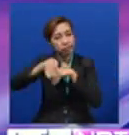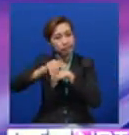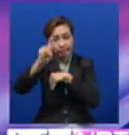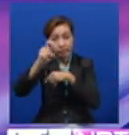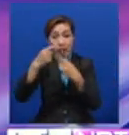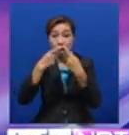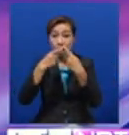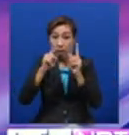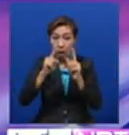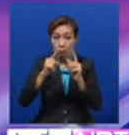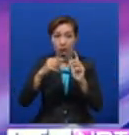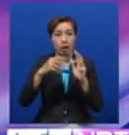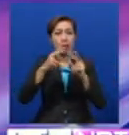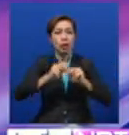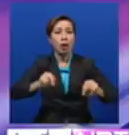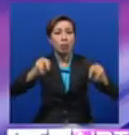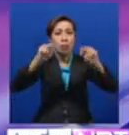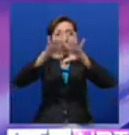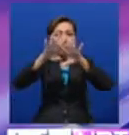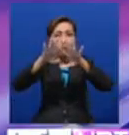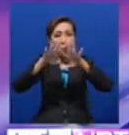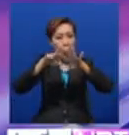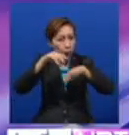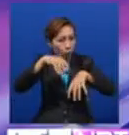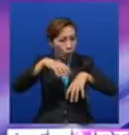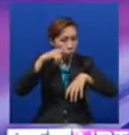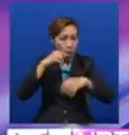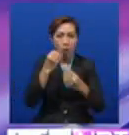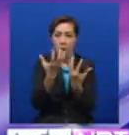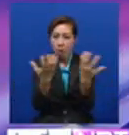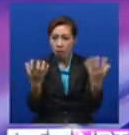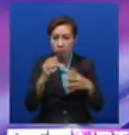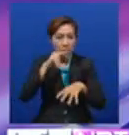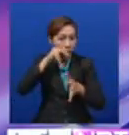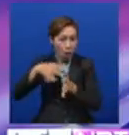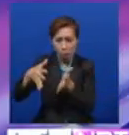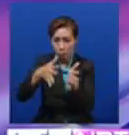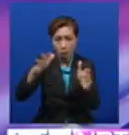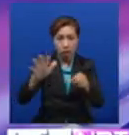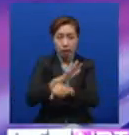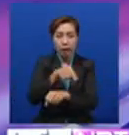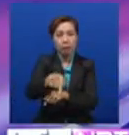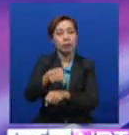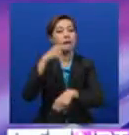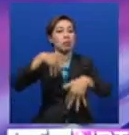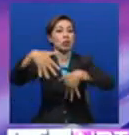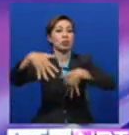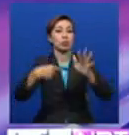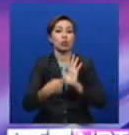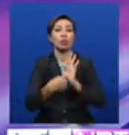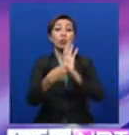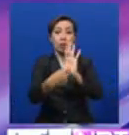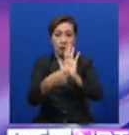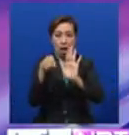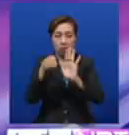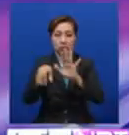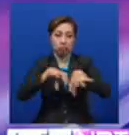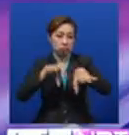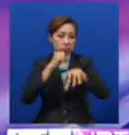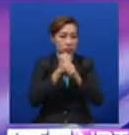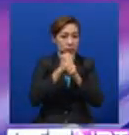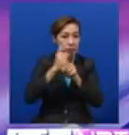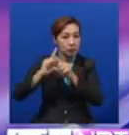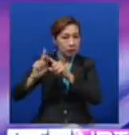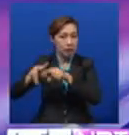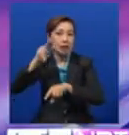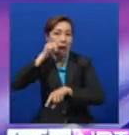าดินจังหวัดนครปฐมค่ะกลับอุดมสมบูรณ์ไปด้วยทรัพยากรน้ำซึ่งที่นี่นับเป็นชุมชนต้นแบบที่ประสบความสำเร็จใน